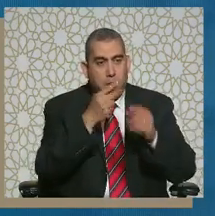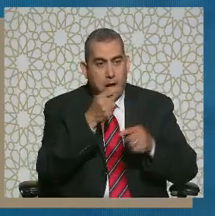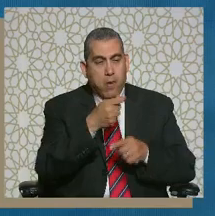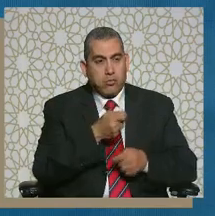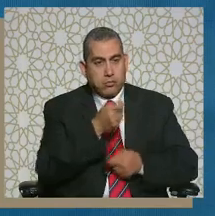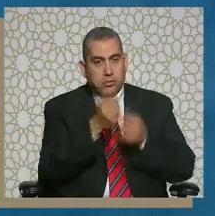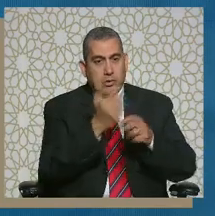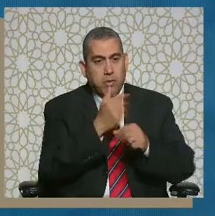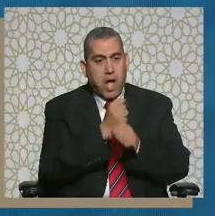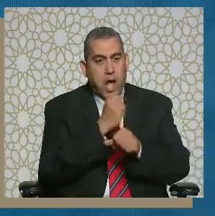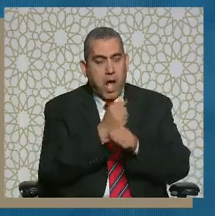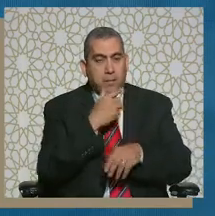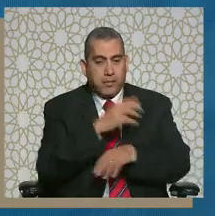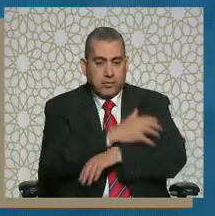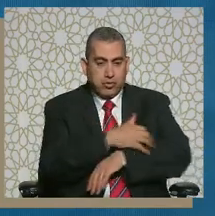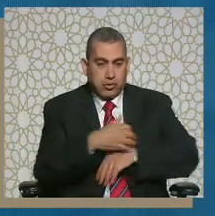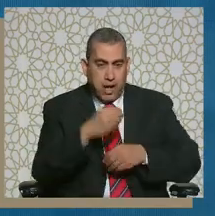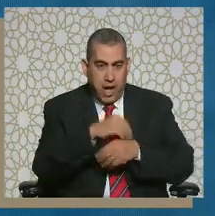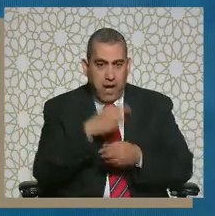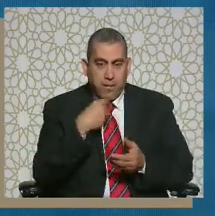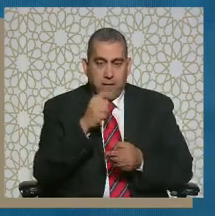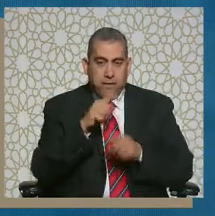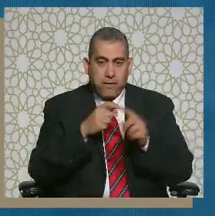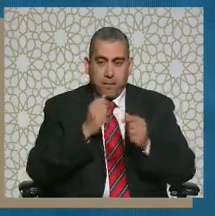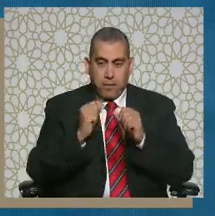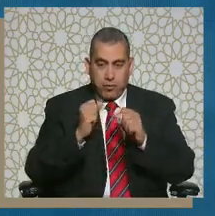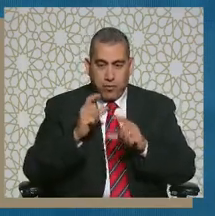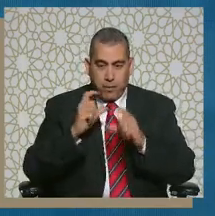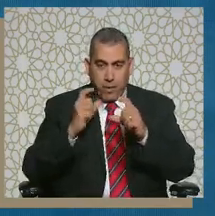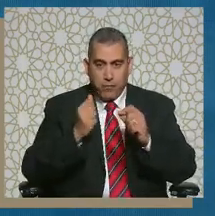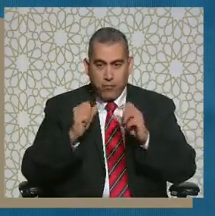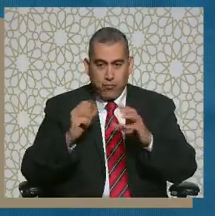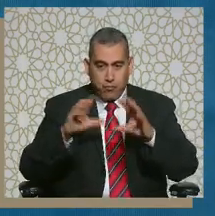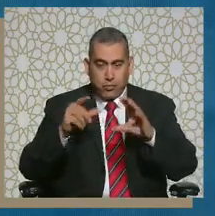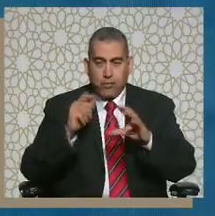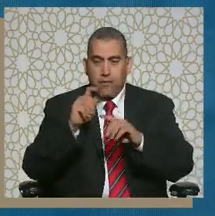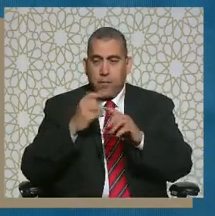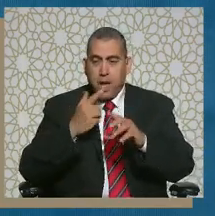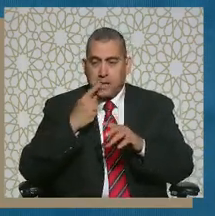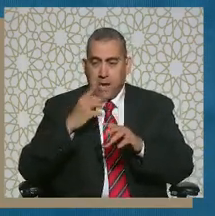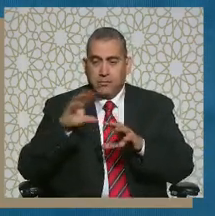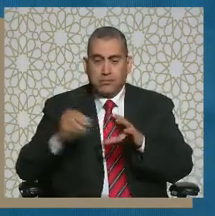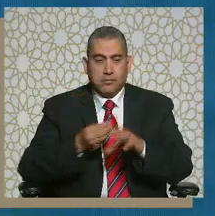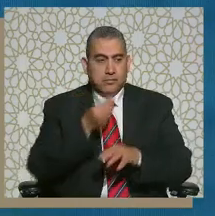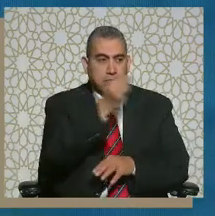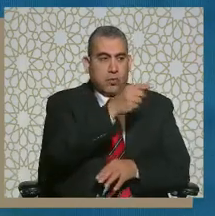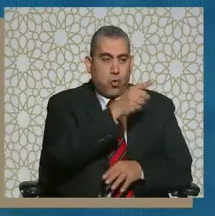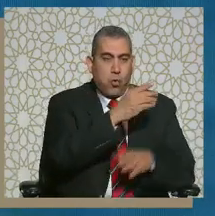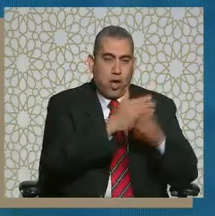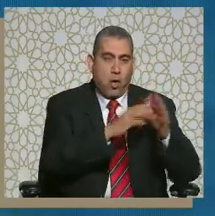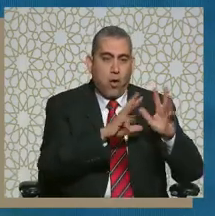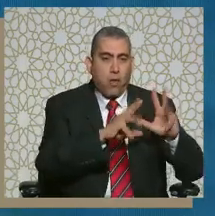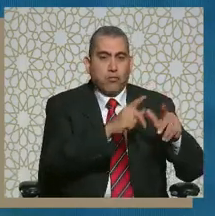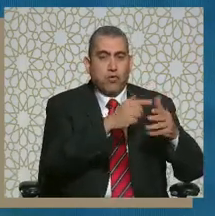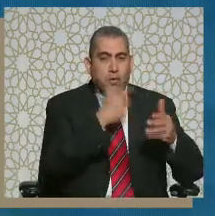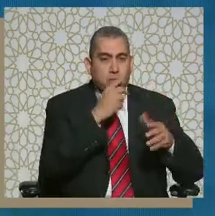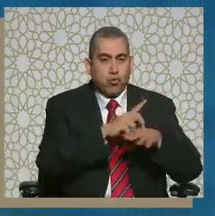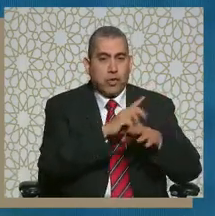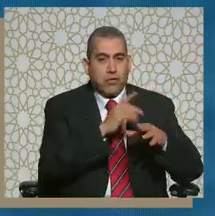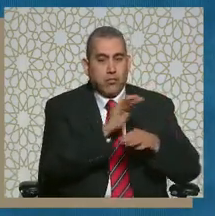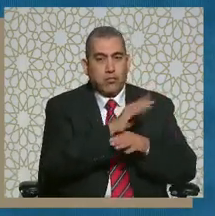بيباشا لان الذكاه احد اهم معانيها هي ان ان المال يقبضه